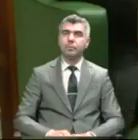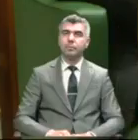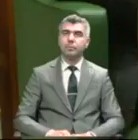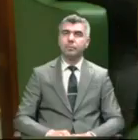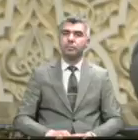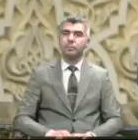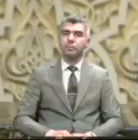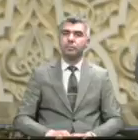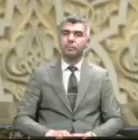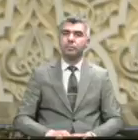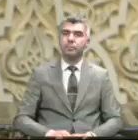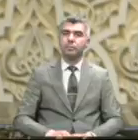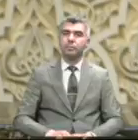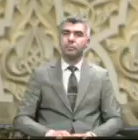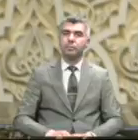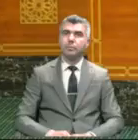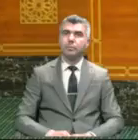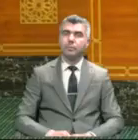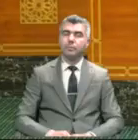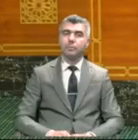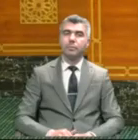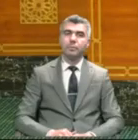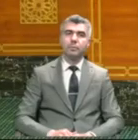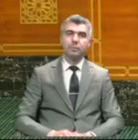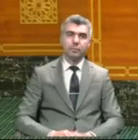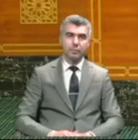تفضل السيد المستشار تفضل السيد المستشار